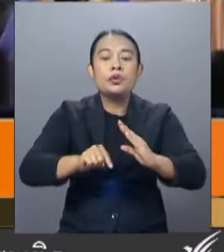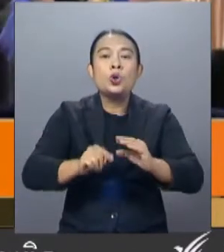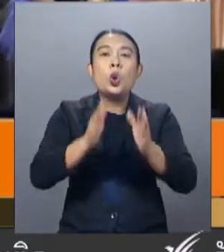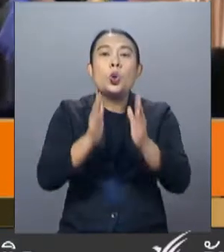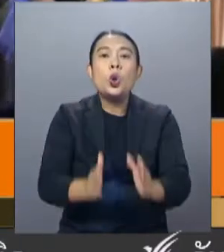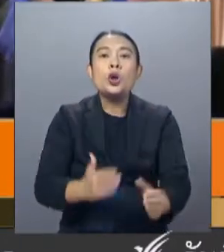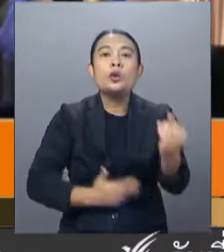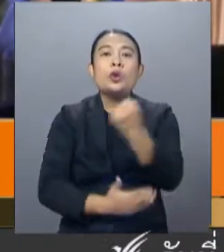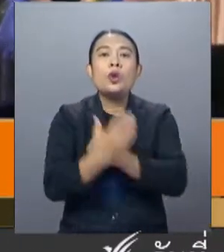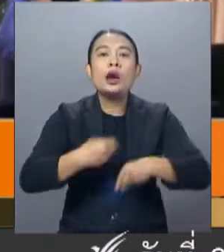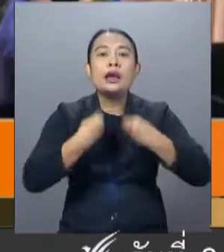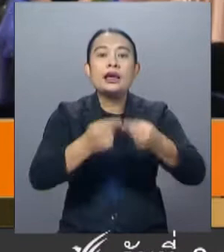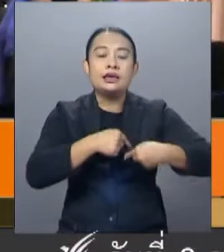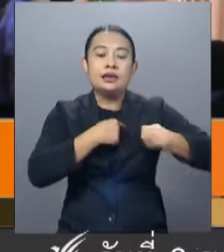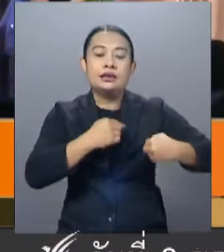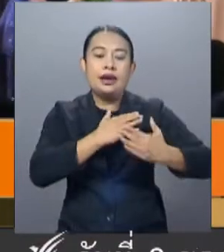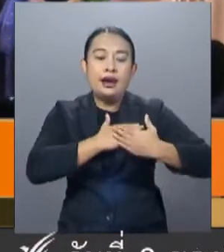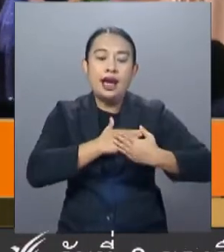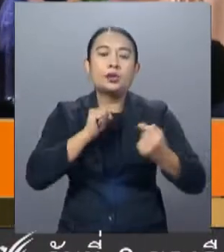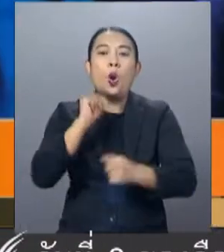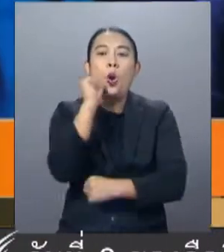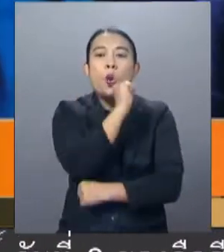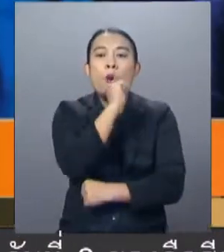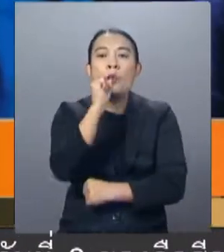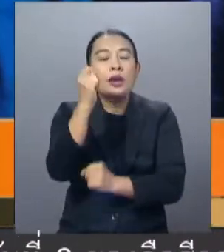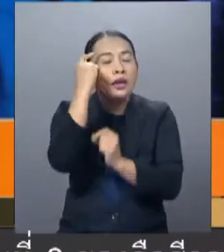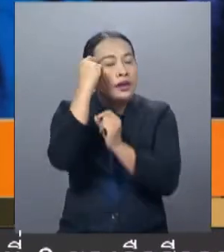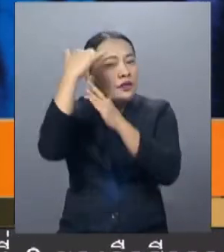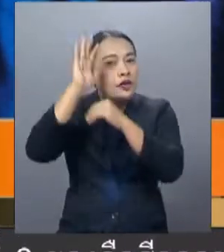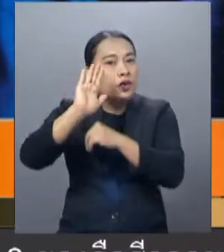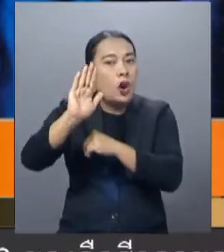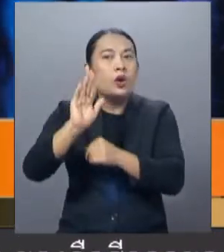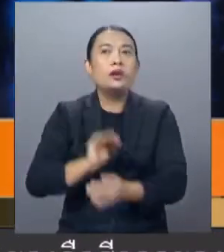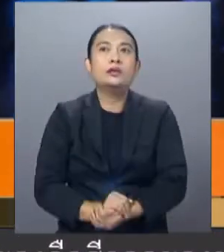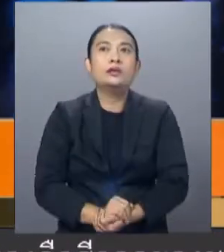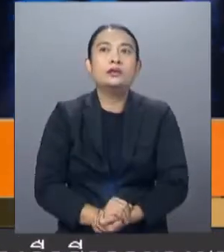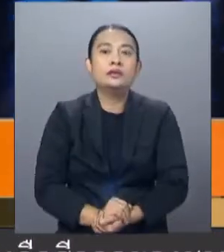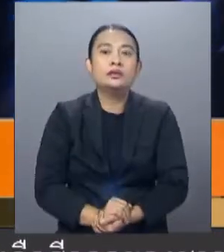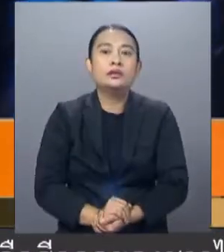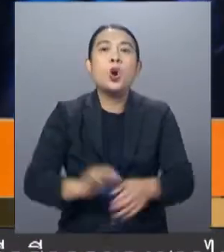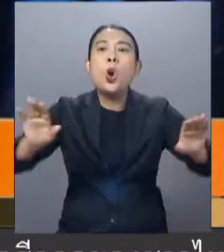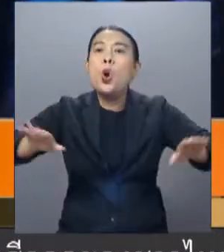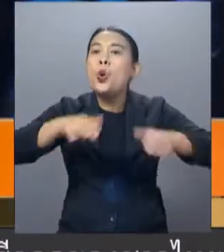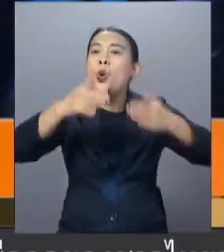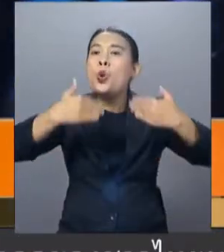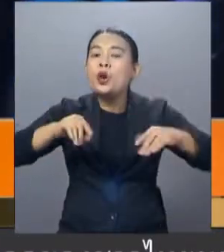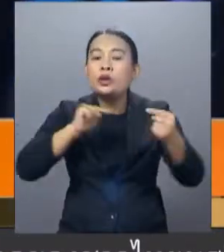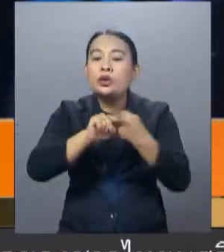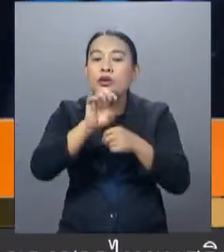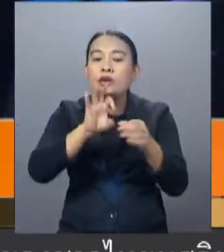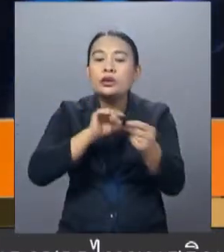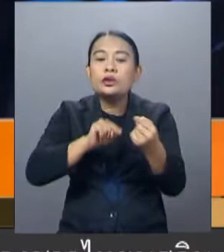งได้สานฝันด้านดนตรีตามแนวคิดของสถาบันให้ดนตรีทำหน้าที่รับใช้สังคม